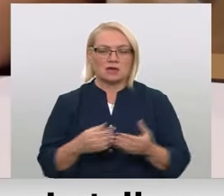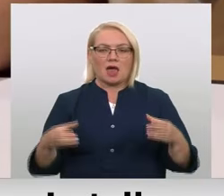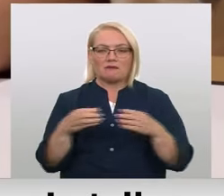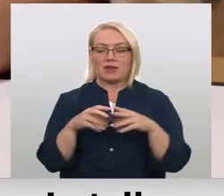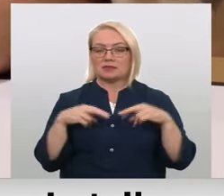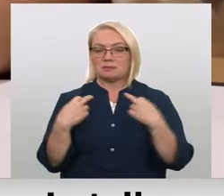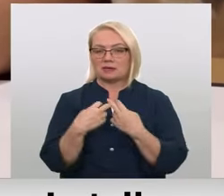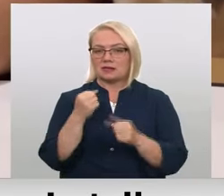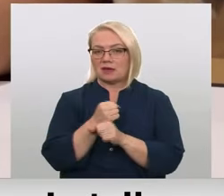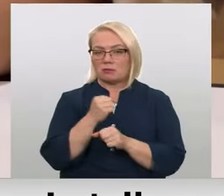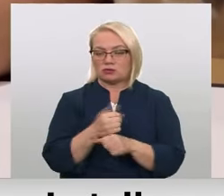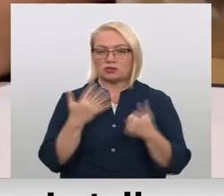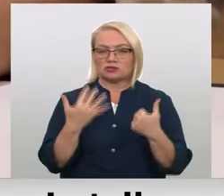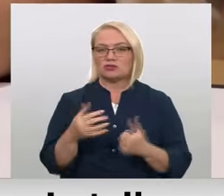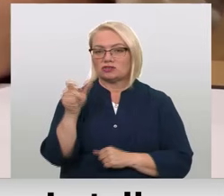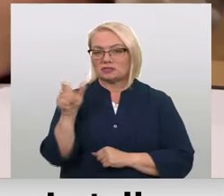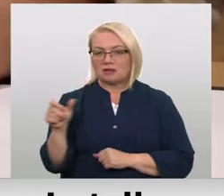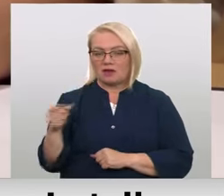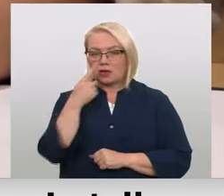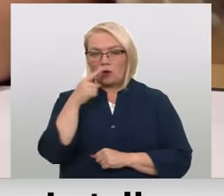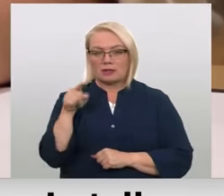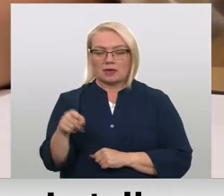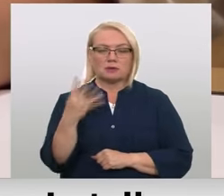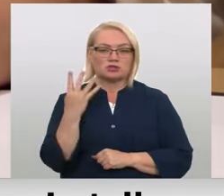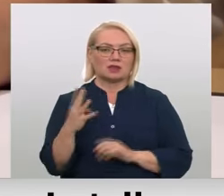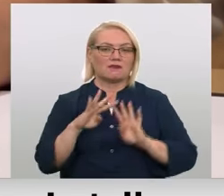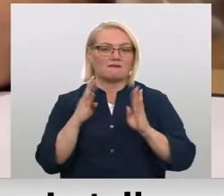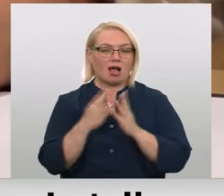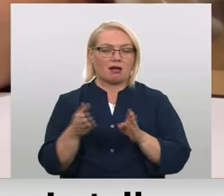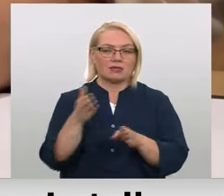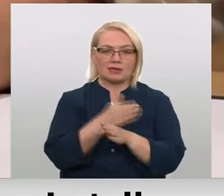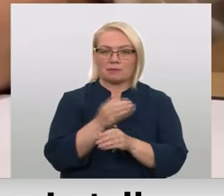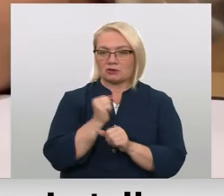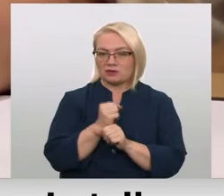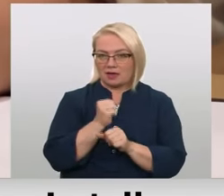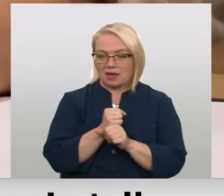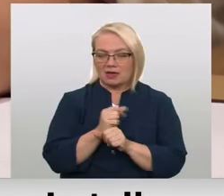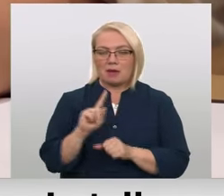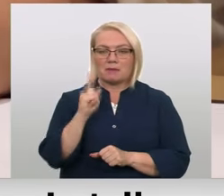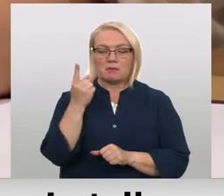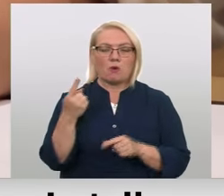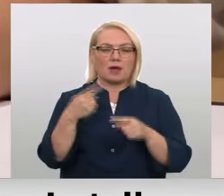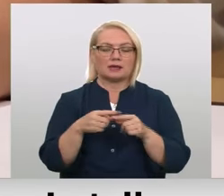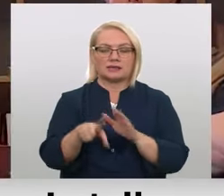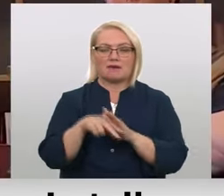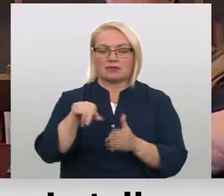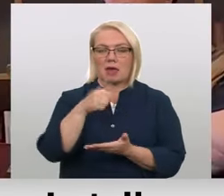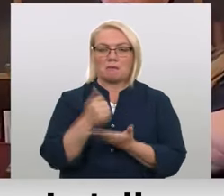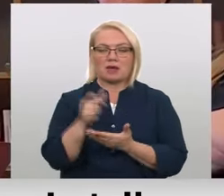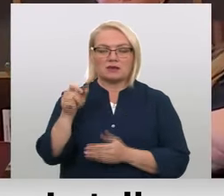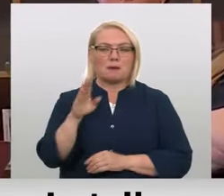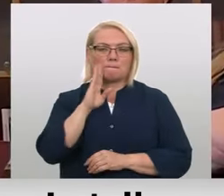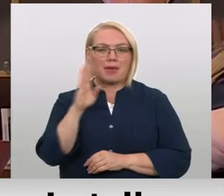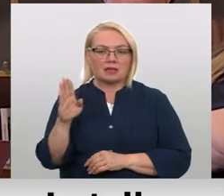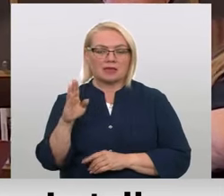prezidijā darbosies 6 cilvēki, no kuriem 4 valdē bija jau iepriekš. Pirmoreiz ievēlēto vidū ir arī pārstāvi no Beļģijas